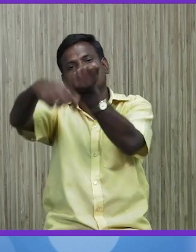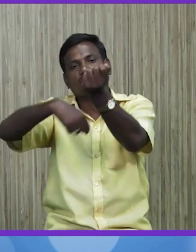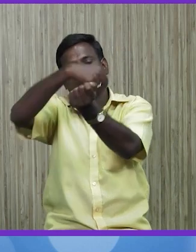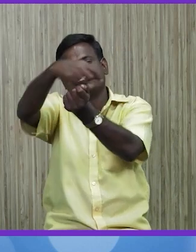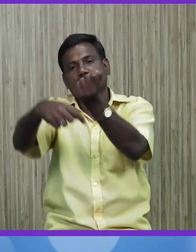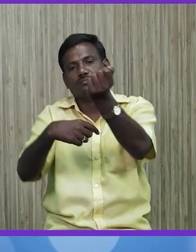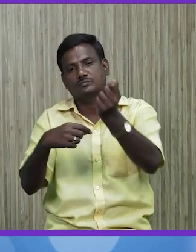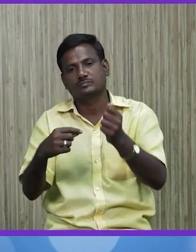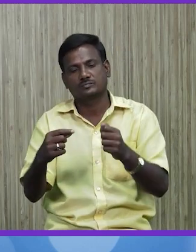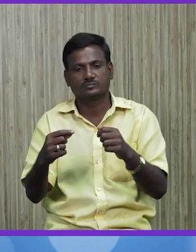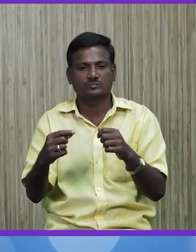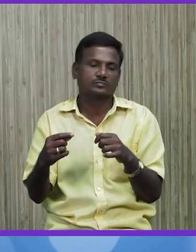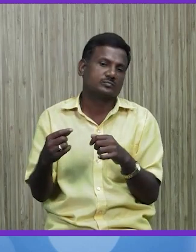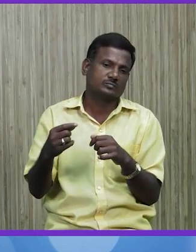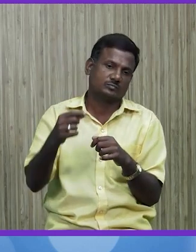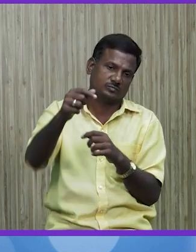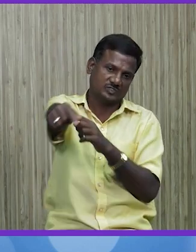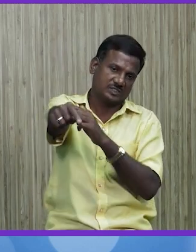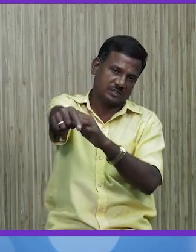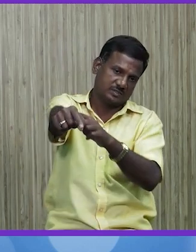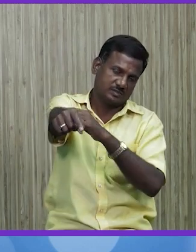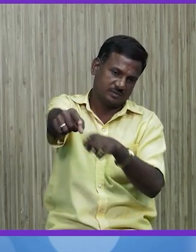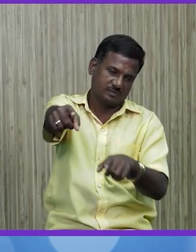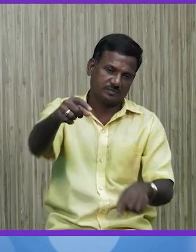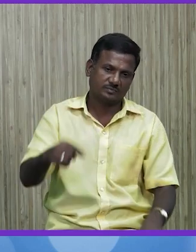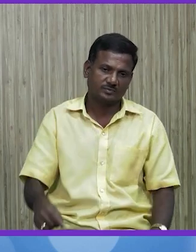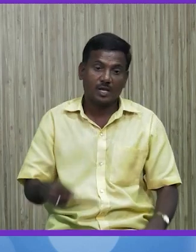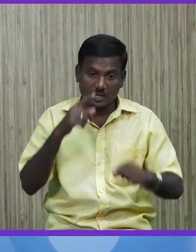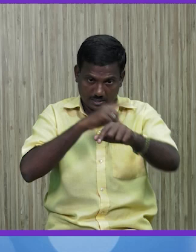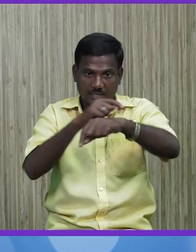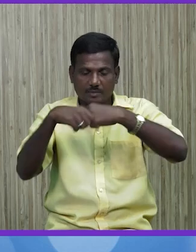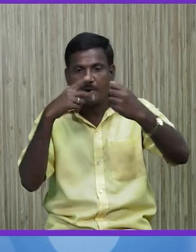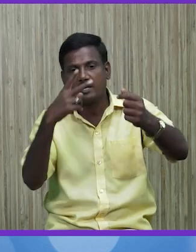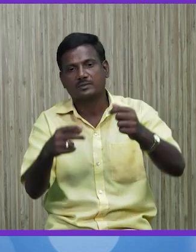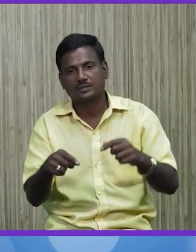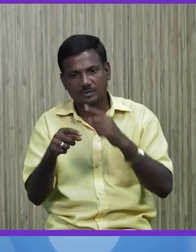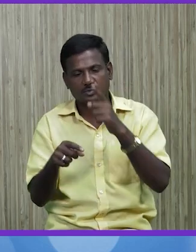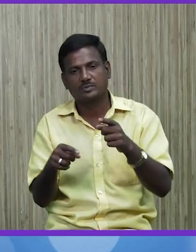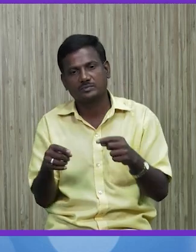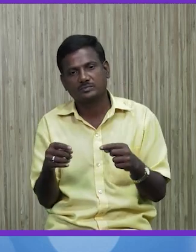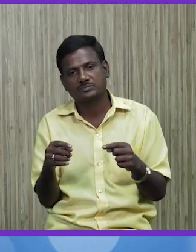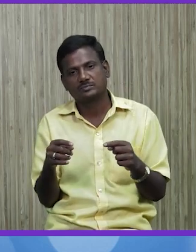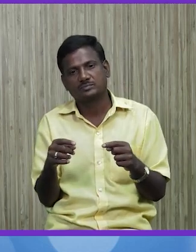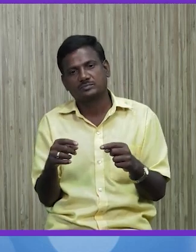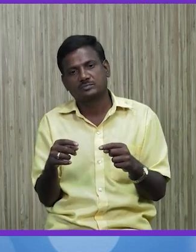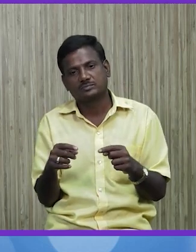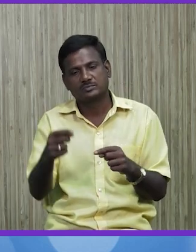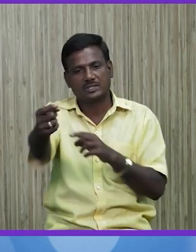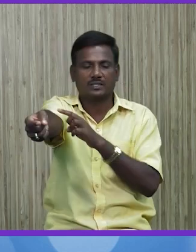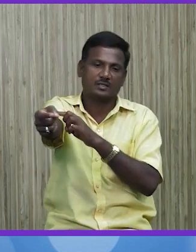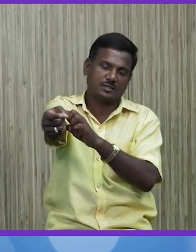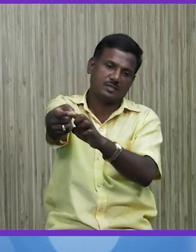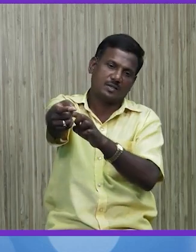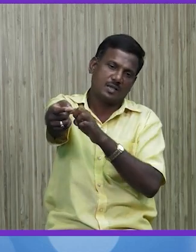நீான் இற்கனவே இங்கு கட்டிacementெ rhyன இப்போல் இந்த